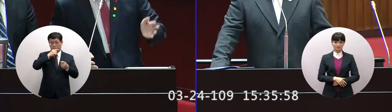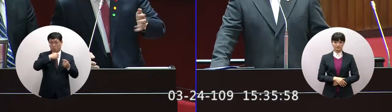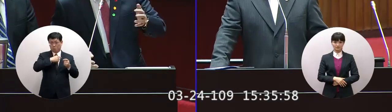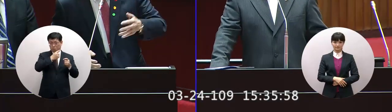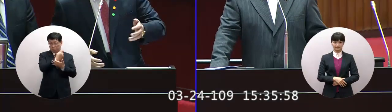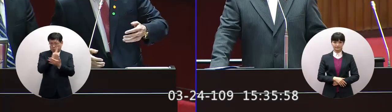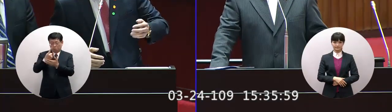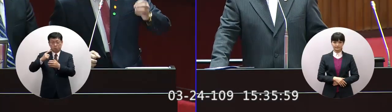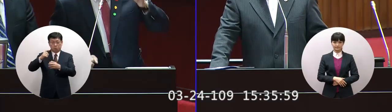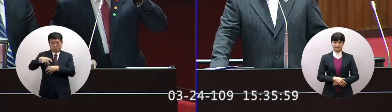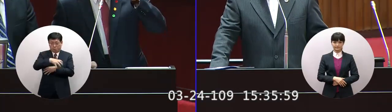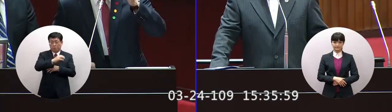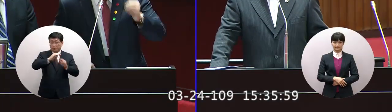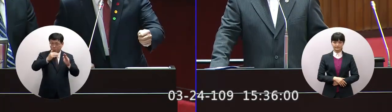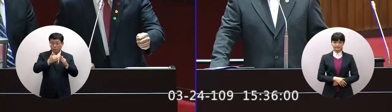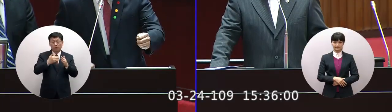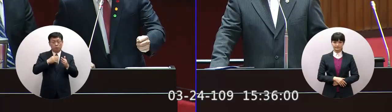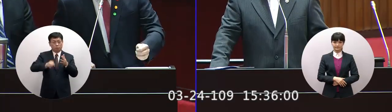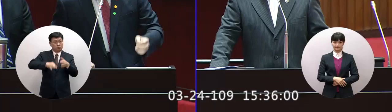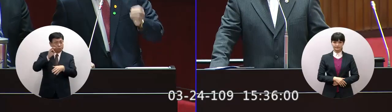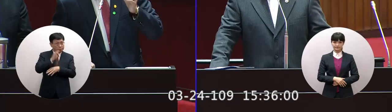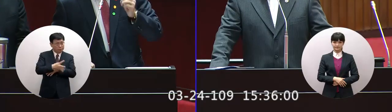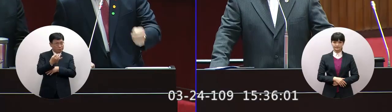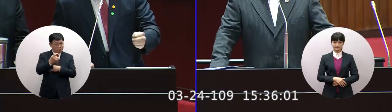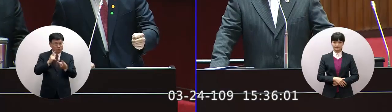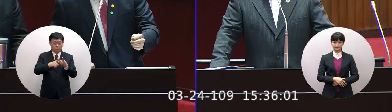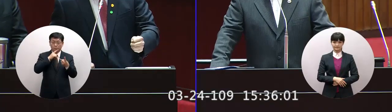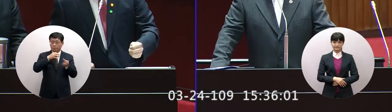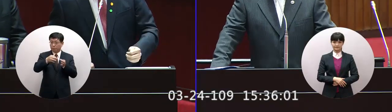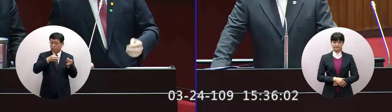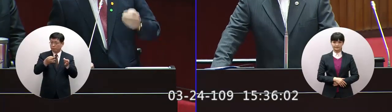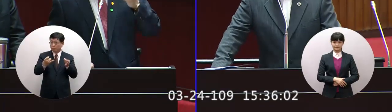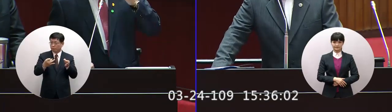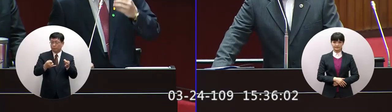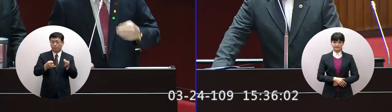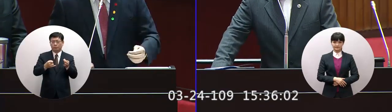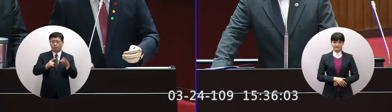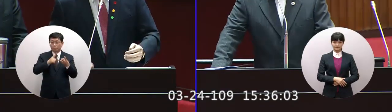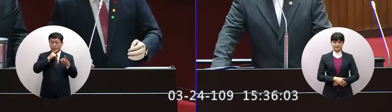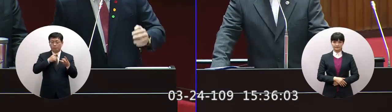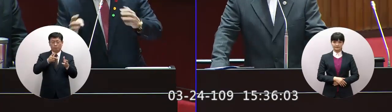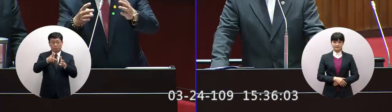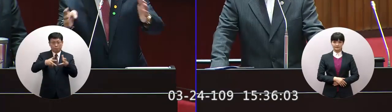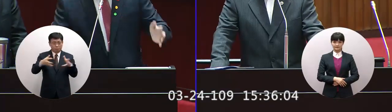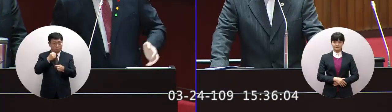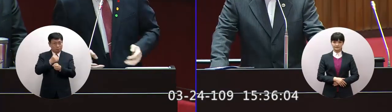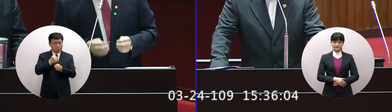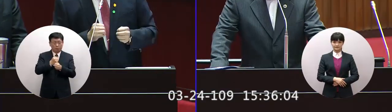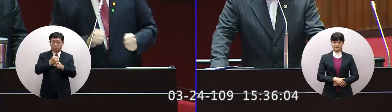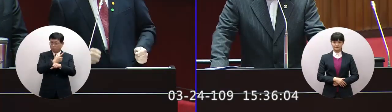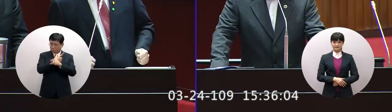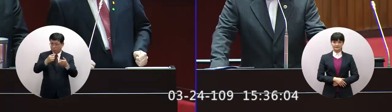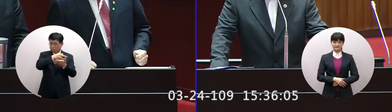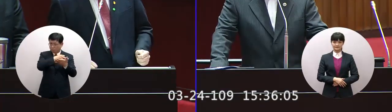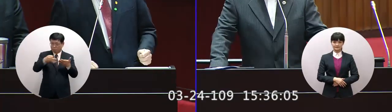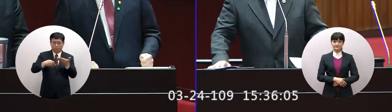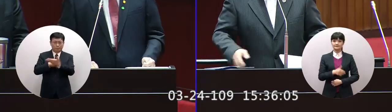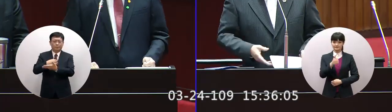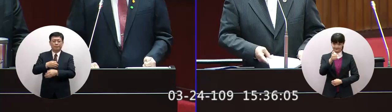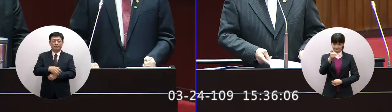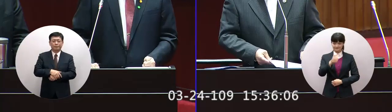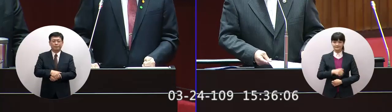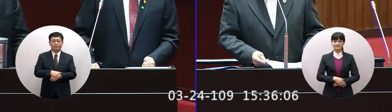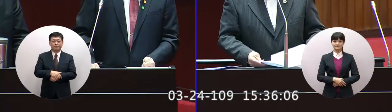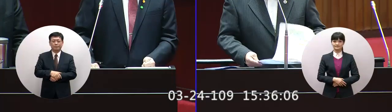国家的部分，它的投资、它的贸易额、哦、产业合作的部分，整个给委员参考。 谢